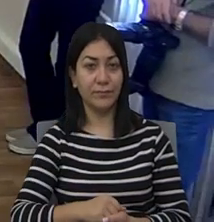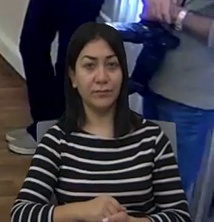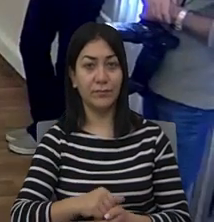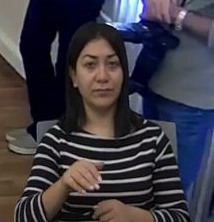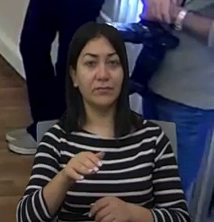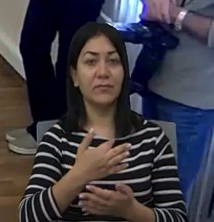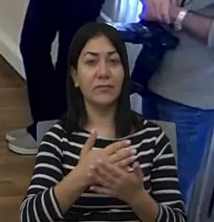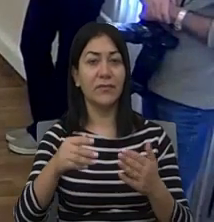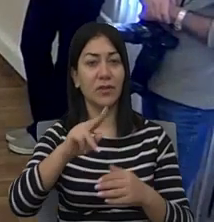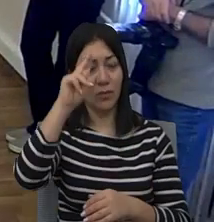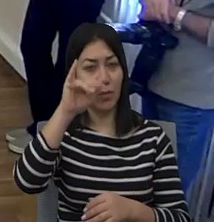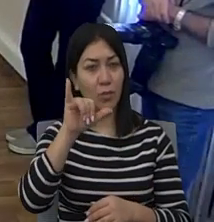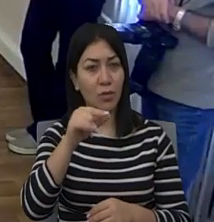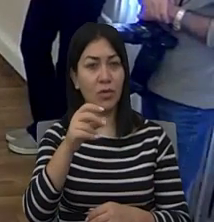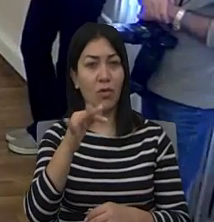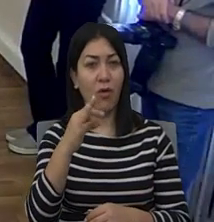արհեստագործական ուսումնարաններից եւ